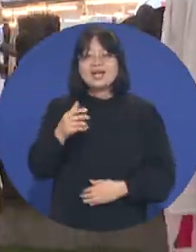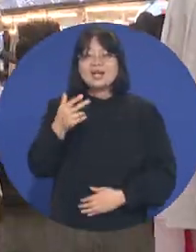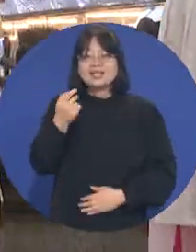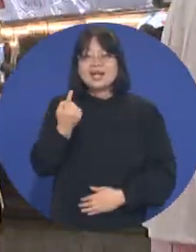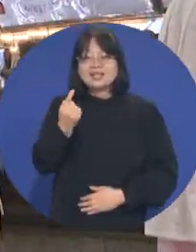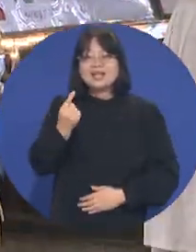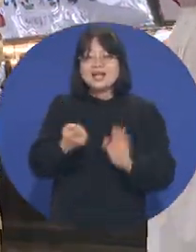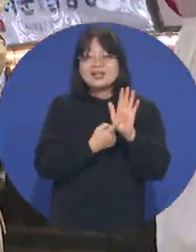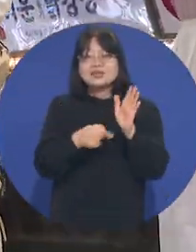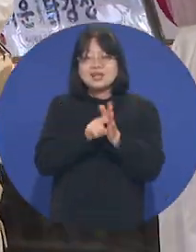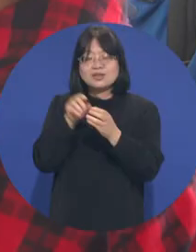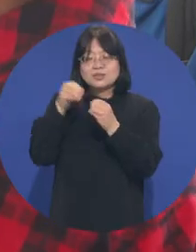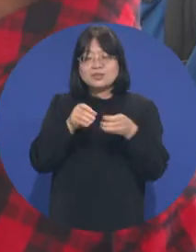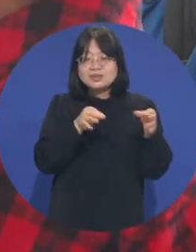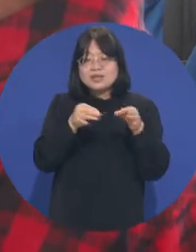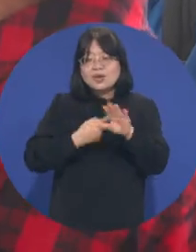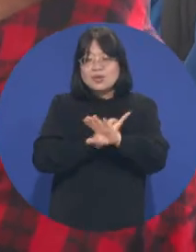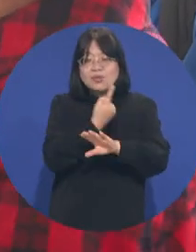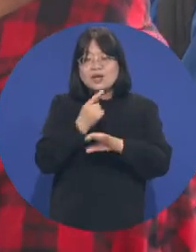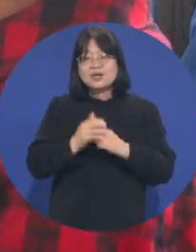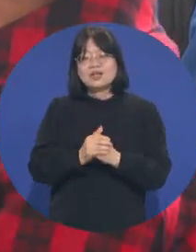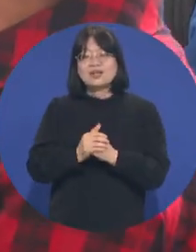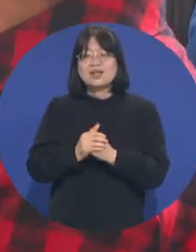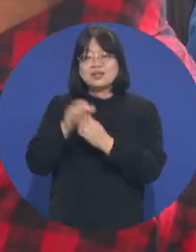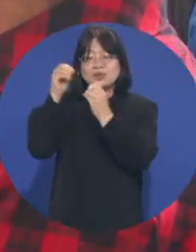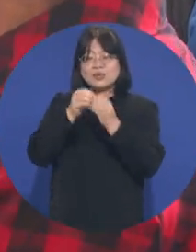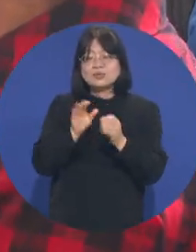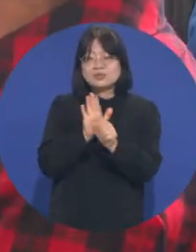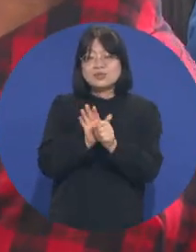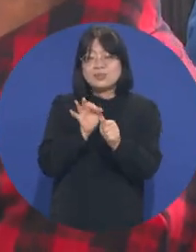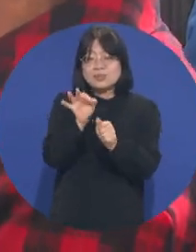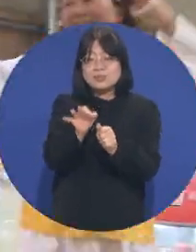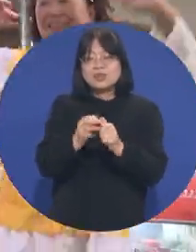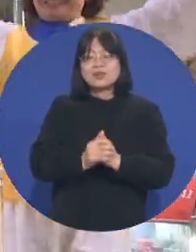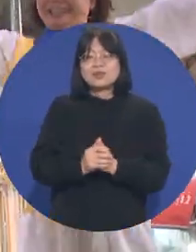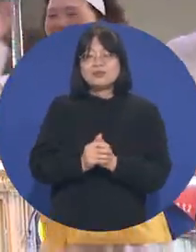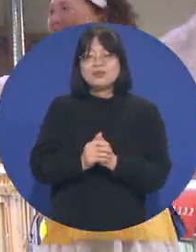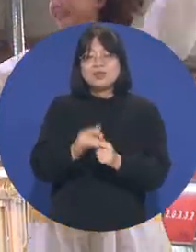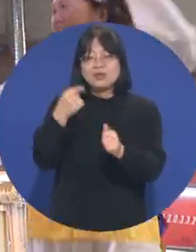위해 전통시장 공연 외에도 전승 지원금을 지급하고